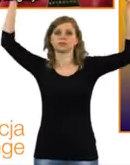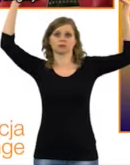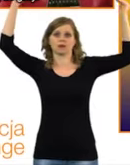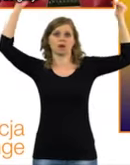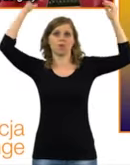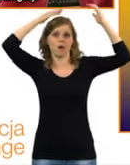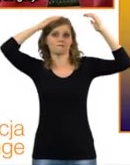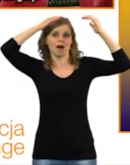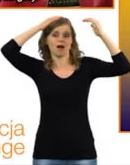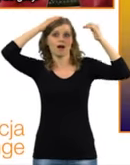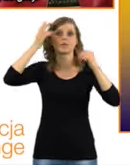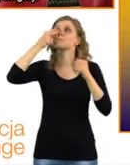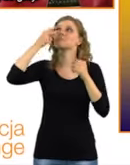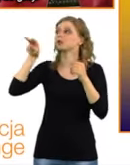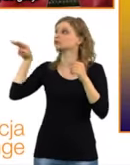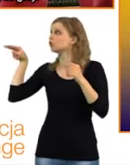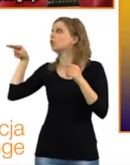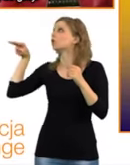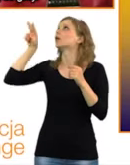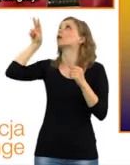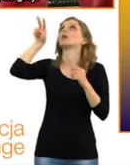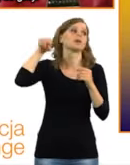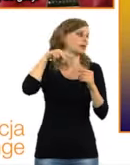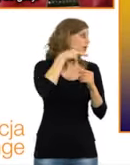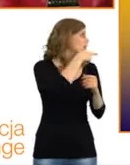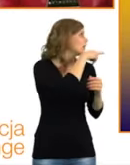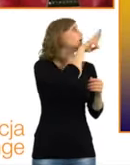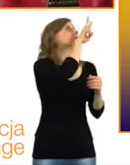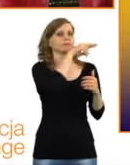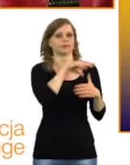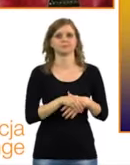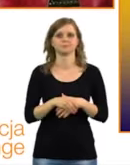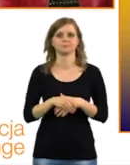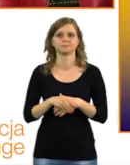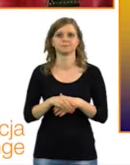głowy, patrząc najpierw w bok, a później do góry.